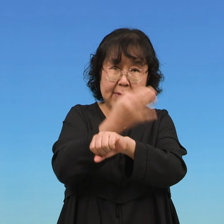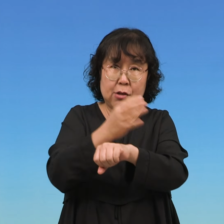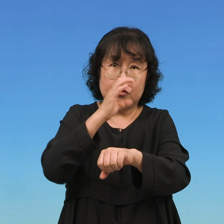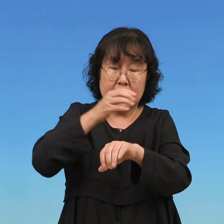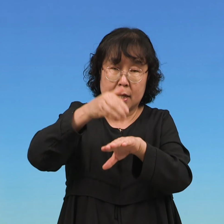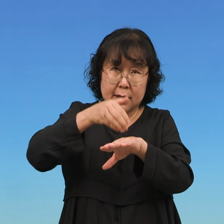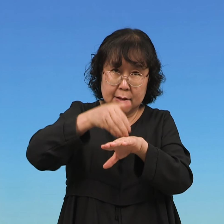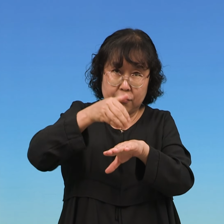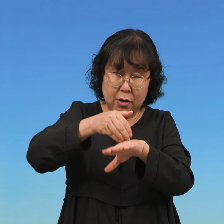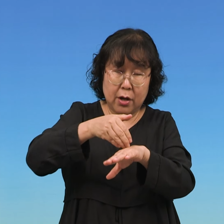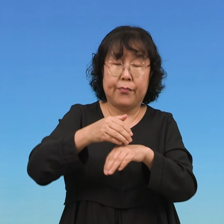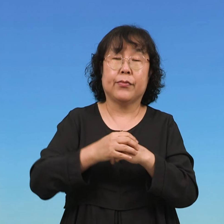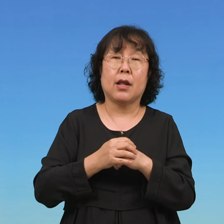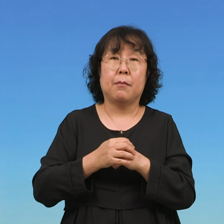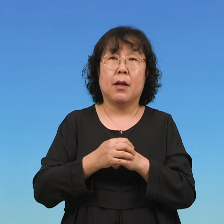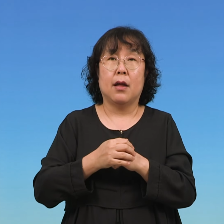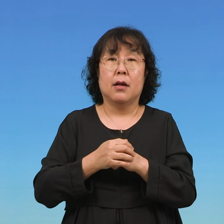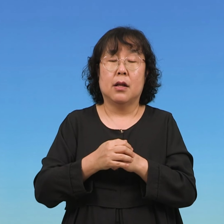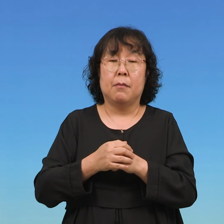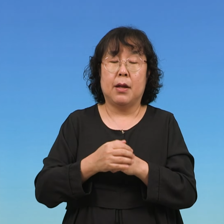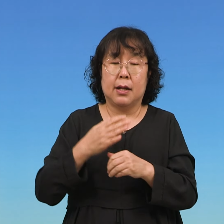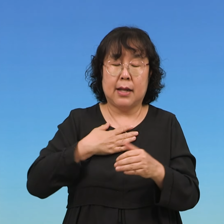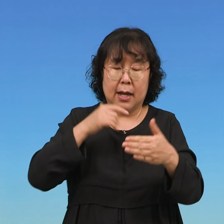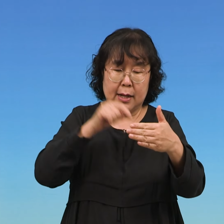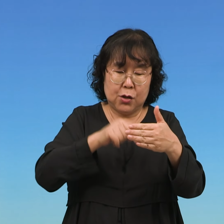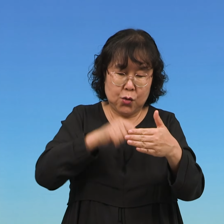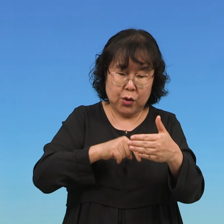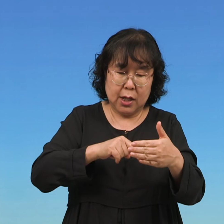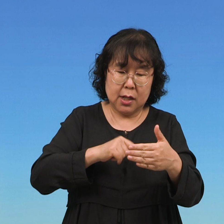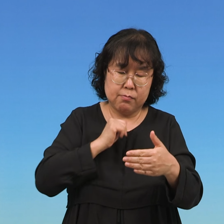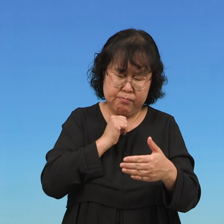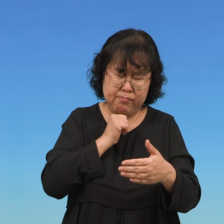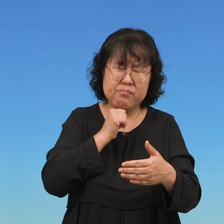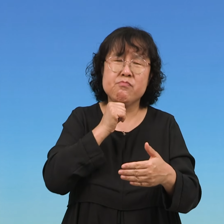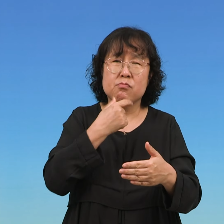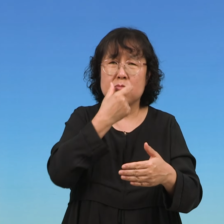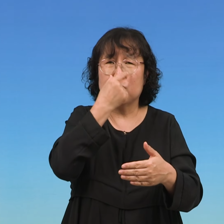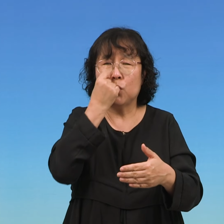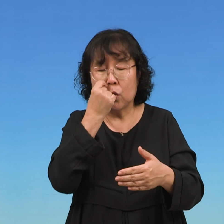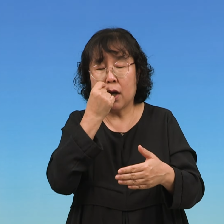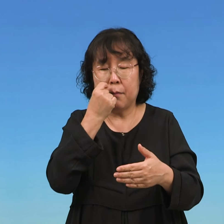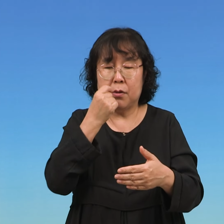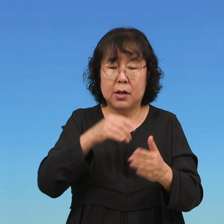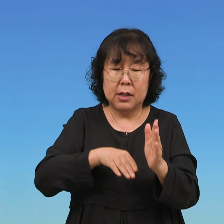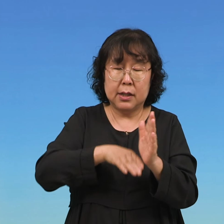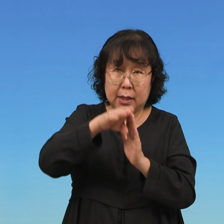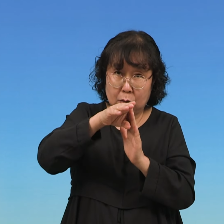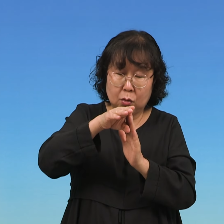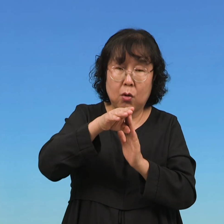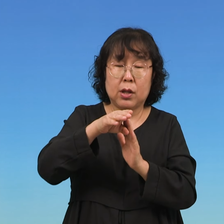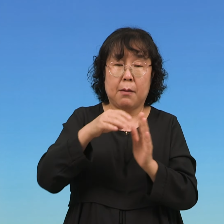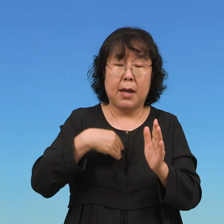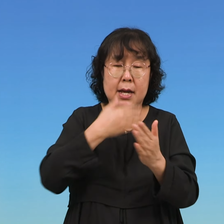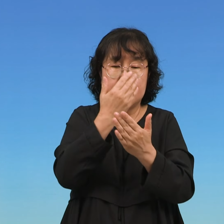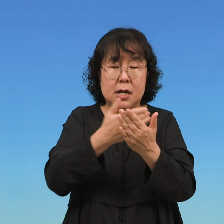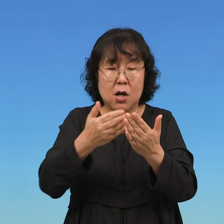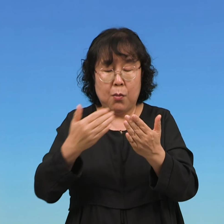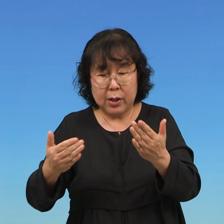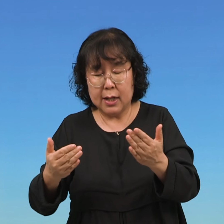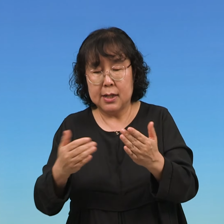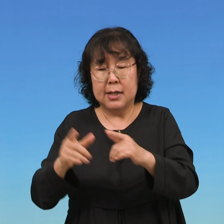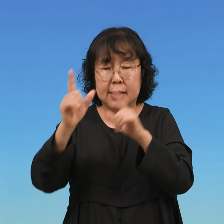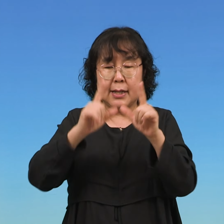내적인 결핍을 채우는 거 주님 한 분만 늘어나는 만족해 또 흘려보내는 삶을 실천하는